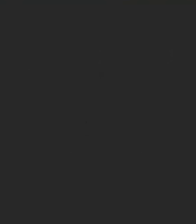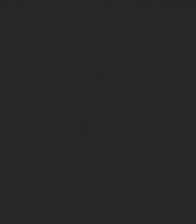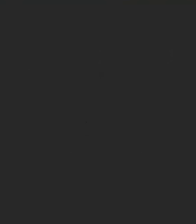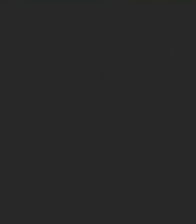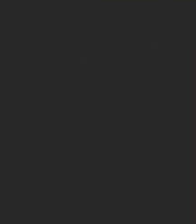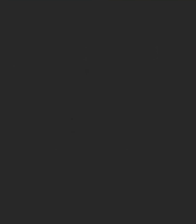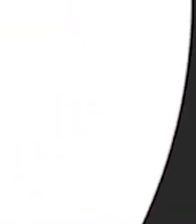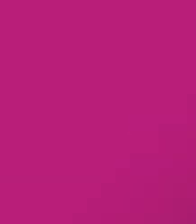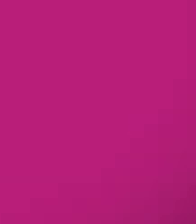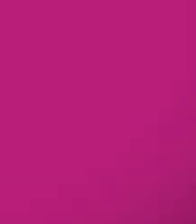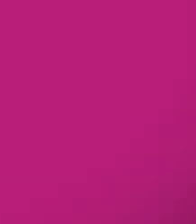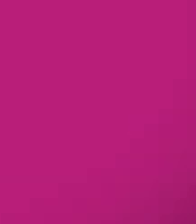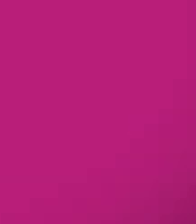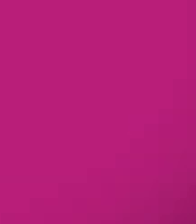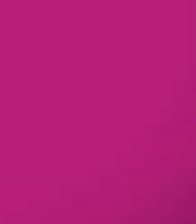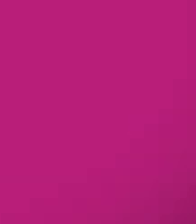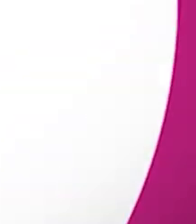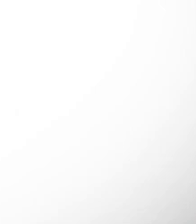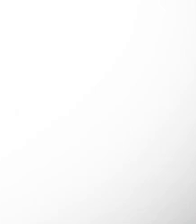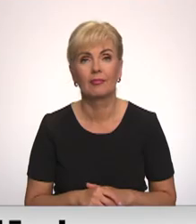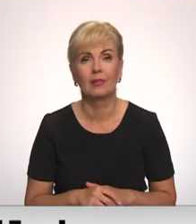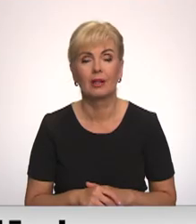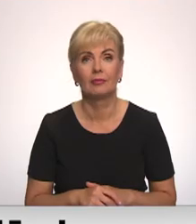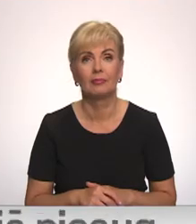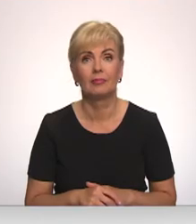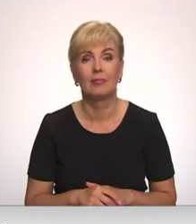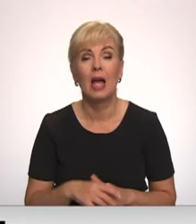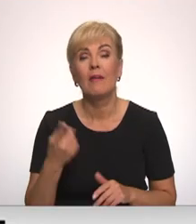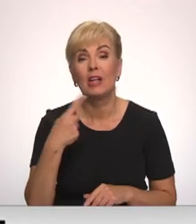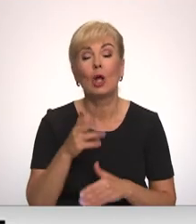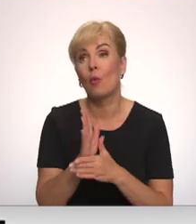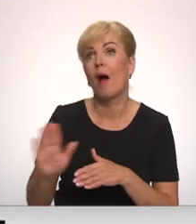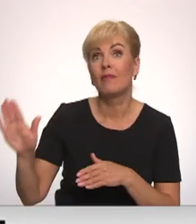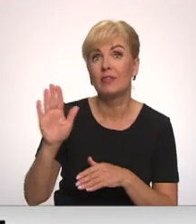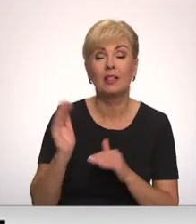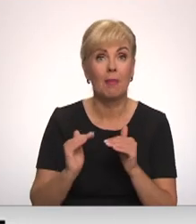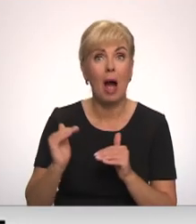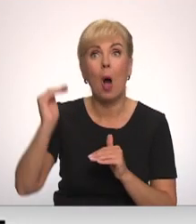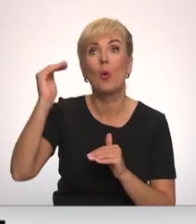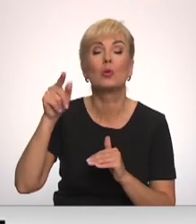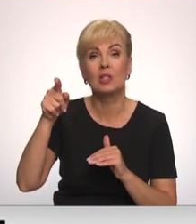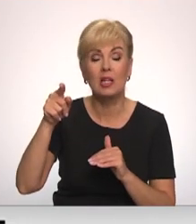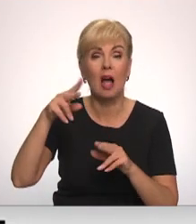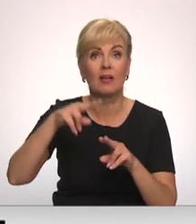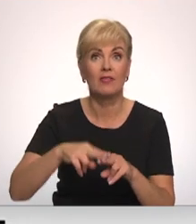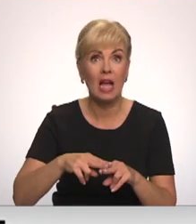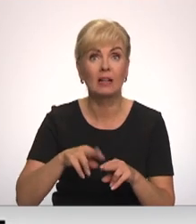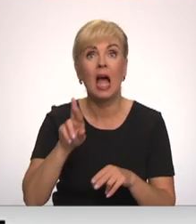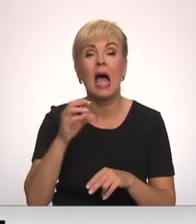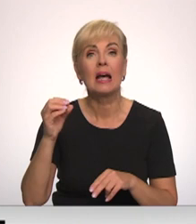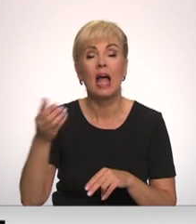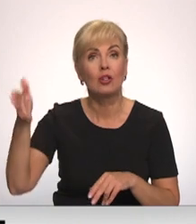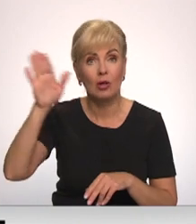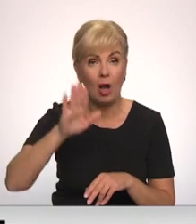Re, viss ēters ir te! Vienā no Vidzemes augstākajām vietām Rēķu kalnā vasaras salgriežu